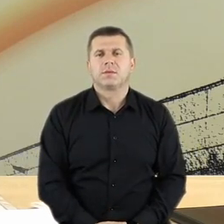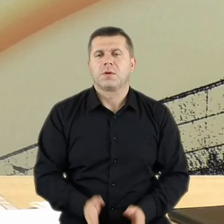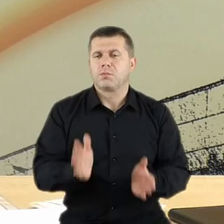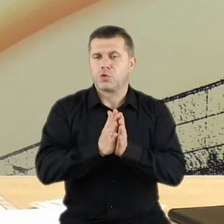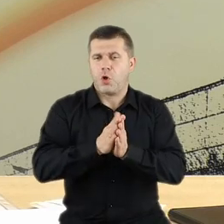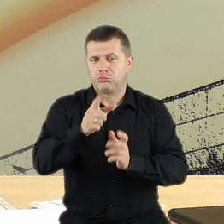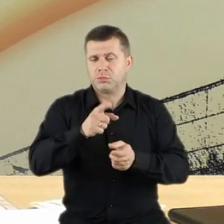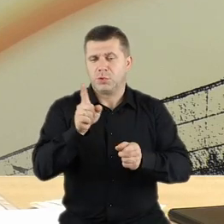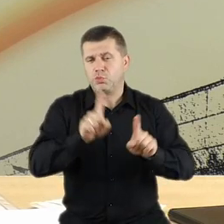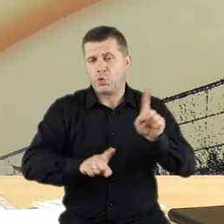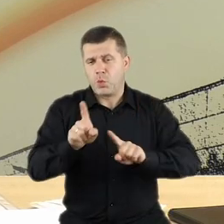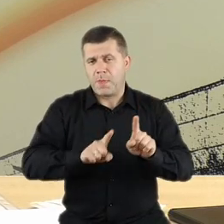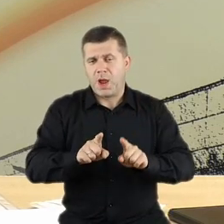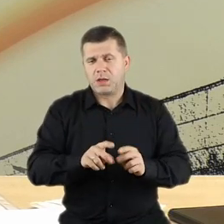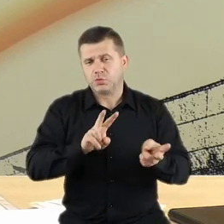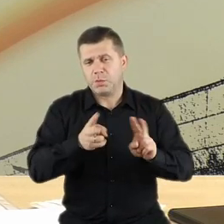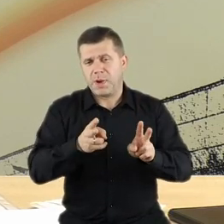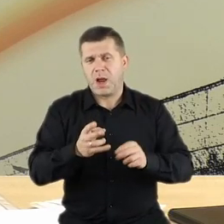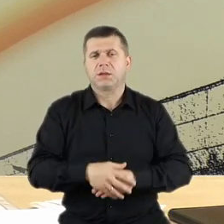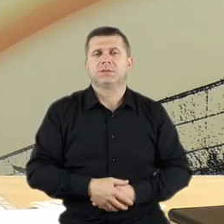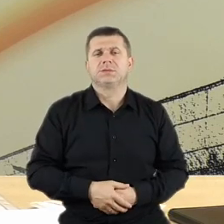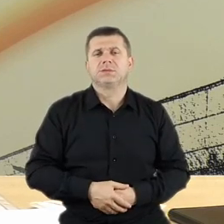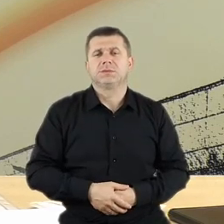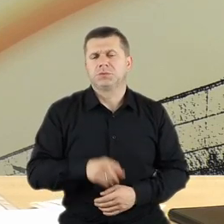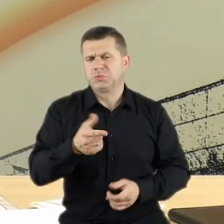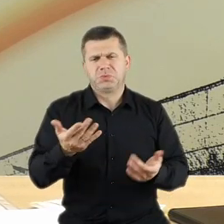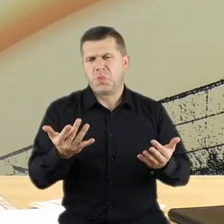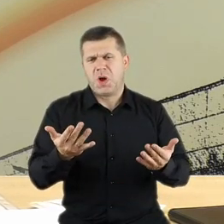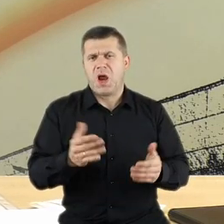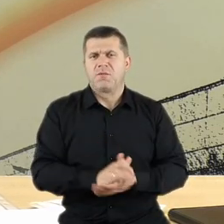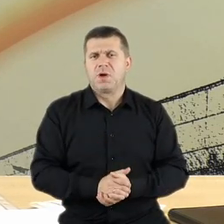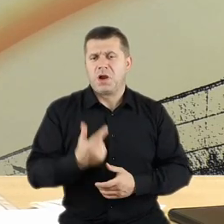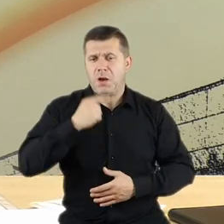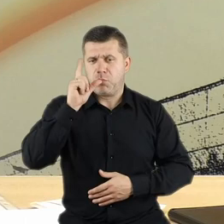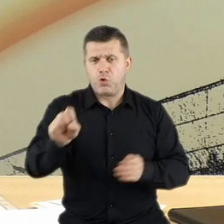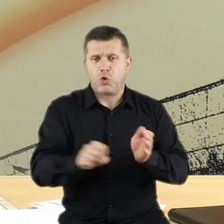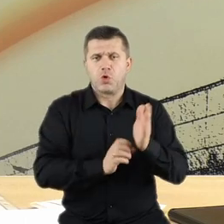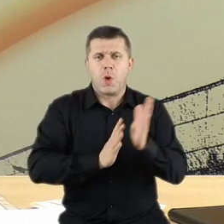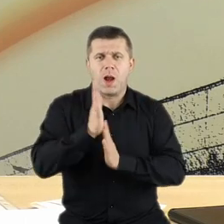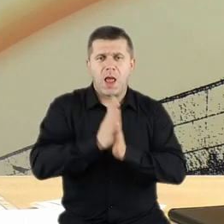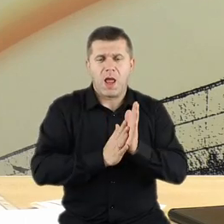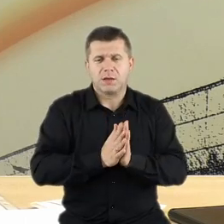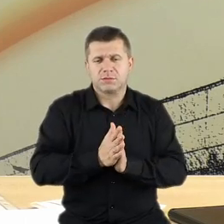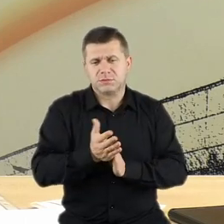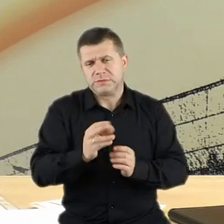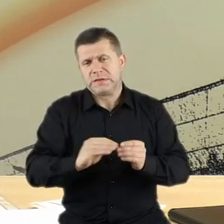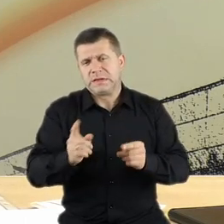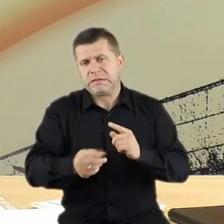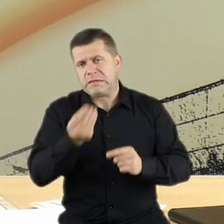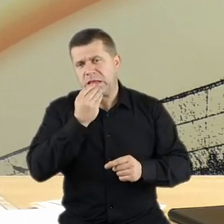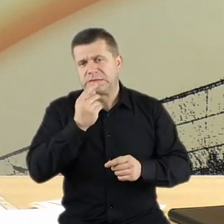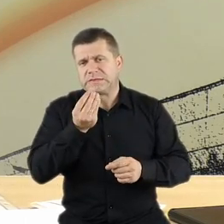nowy nie wiem czy ktoś z was to jest akurat proste bo pójdę do lasu gdy zjem śniadanie jak by to brzmiało